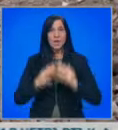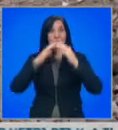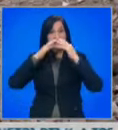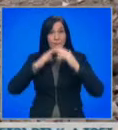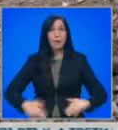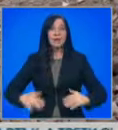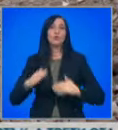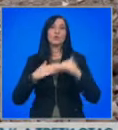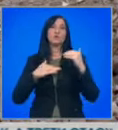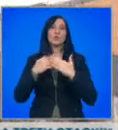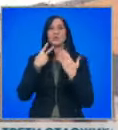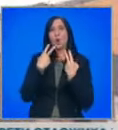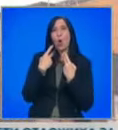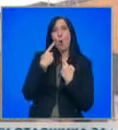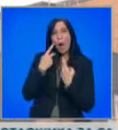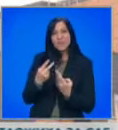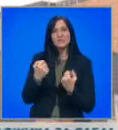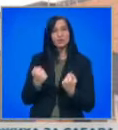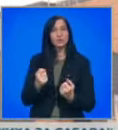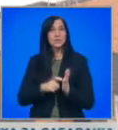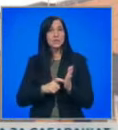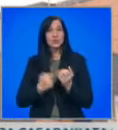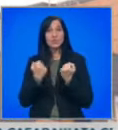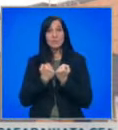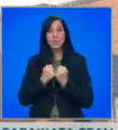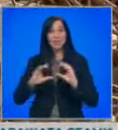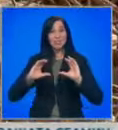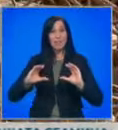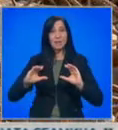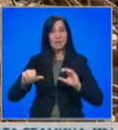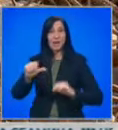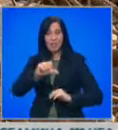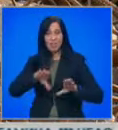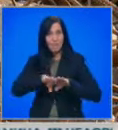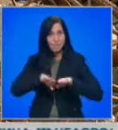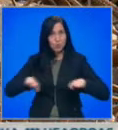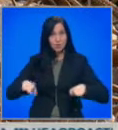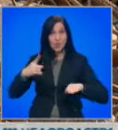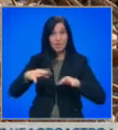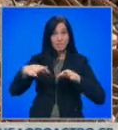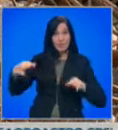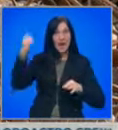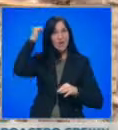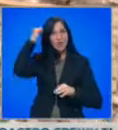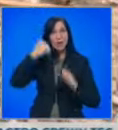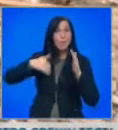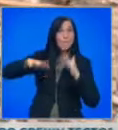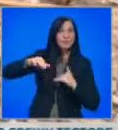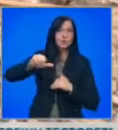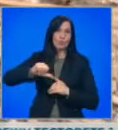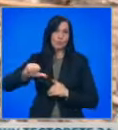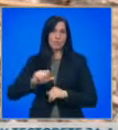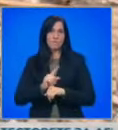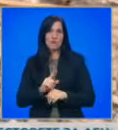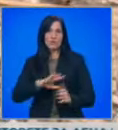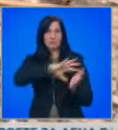Събарянето на строежа обаче се оказва трудна задача. На места дебелината на плочите надвишава метър, а желязото е повече от бетона. Ние в момента